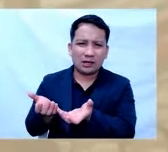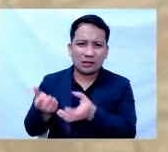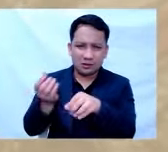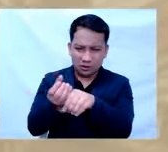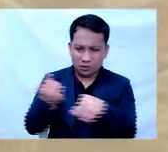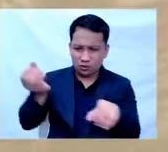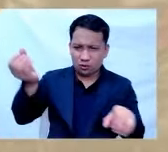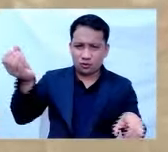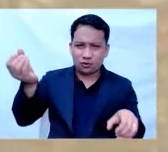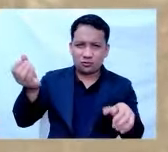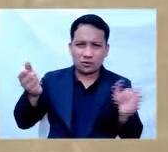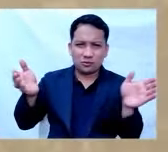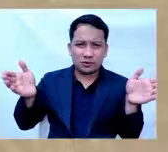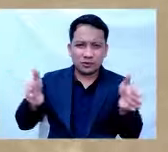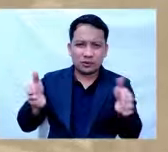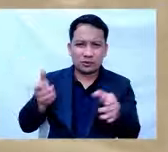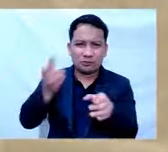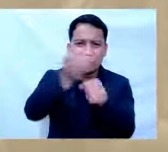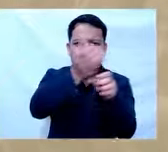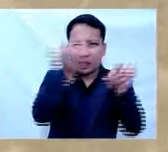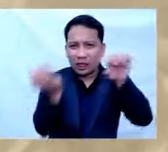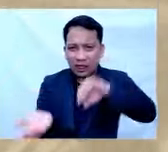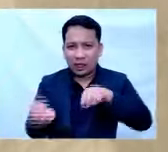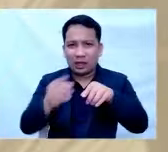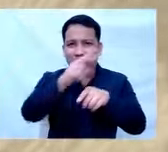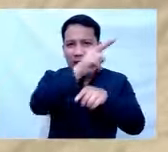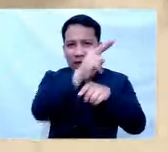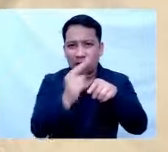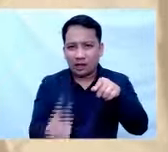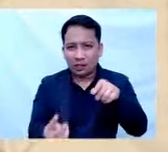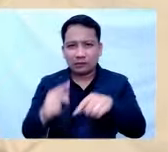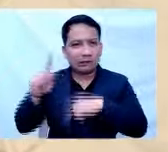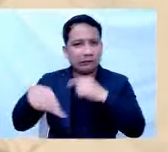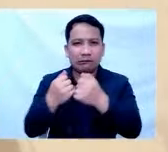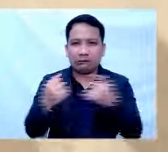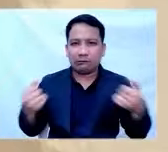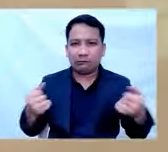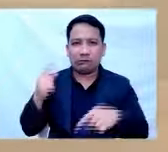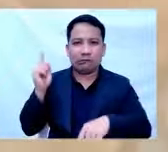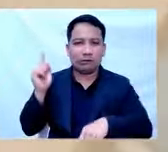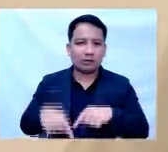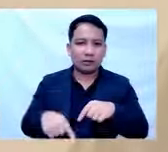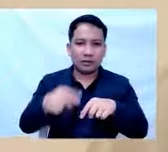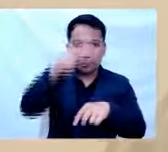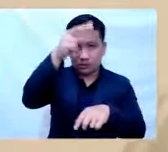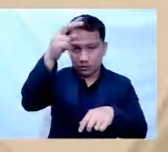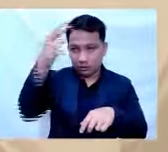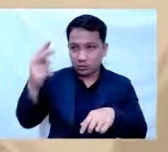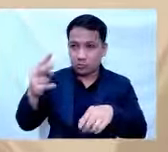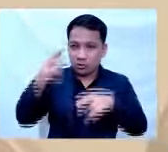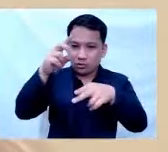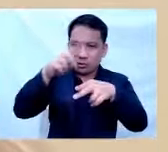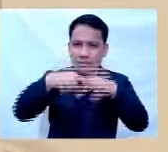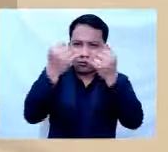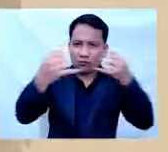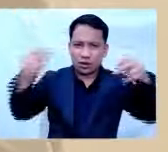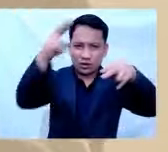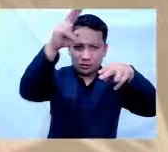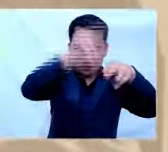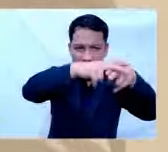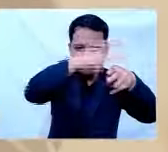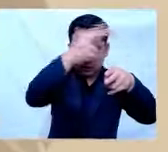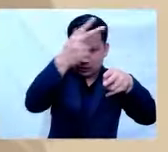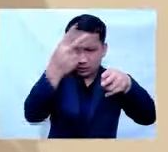medyo maiksi, kaya nahulog. Hindi na natalian. Nung pagkahulog, tumama ito sa wire, tapos bumagsak sa